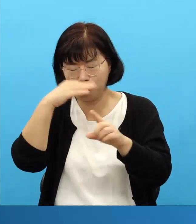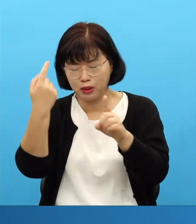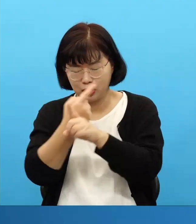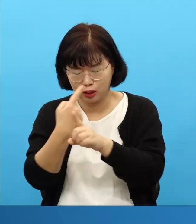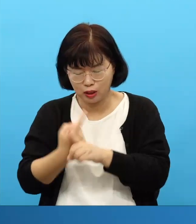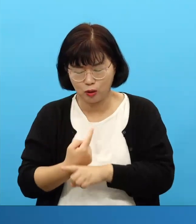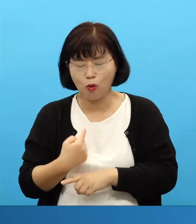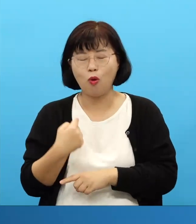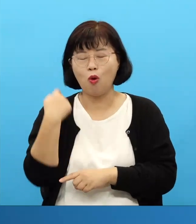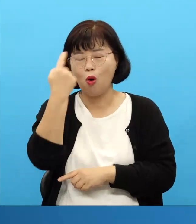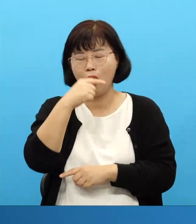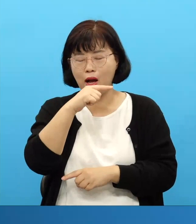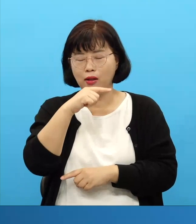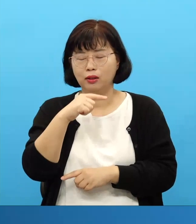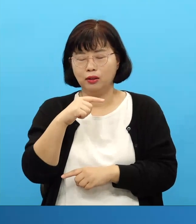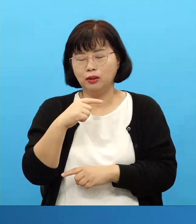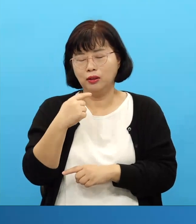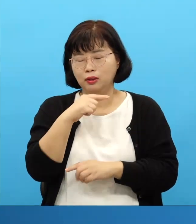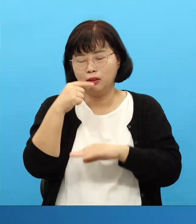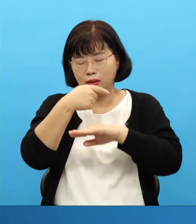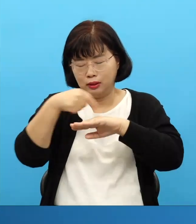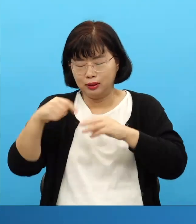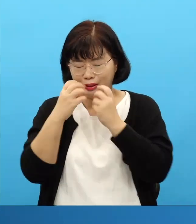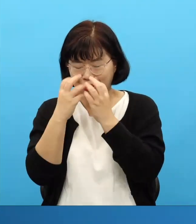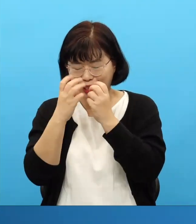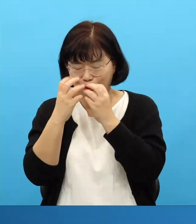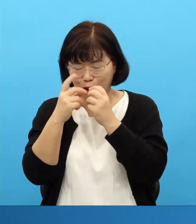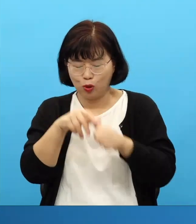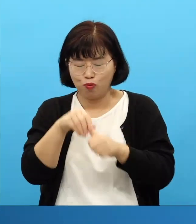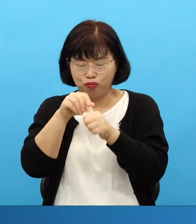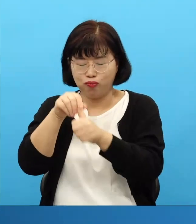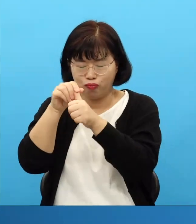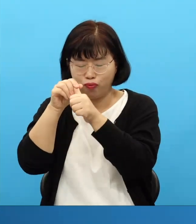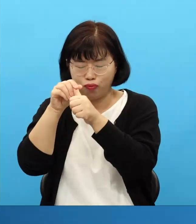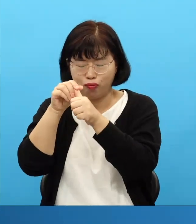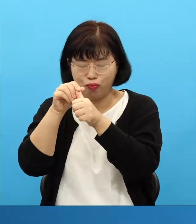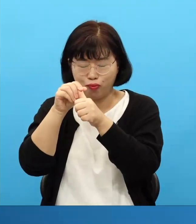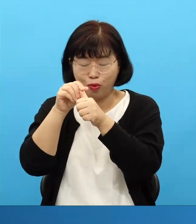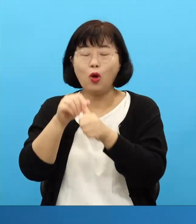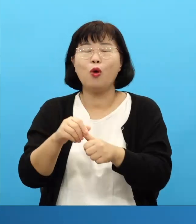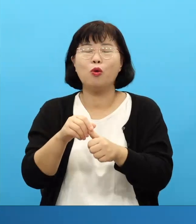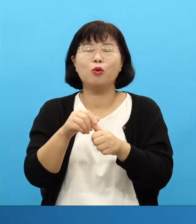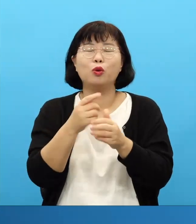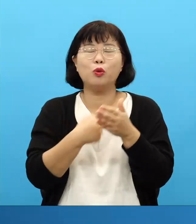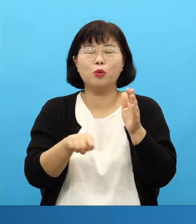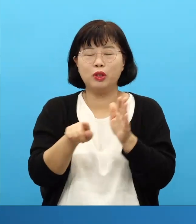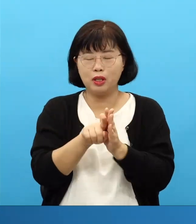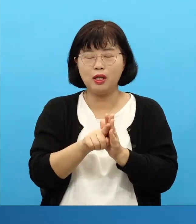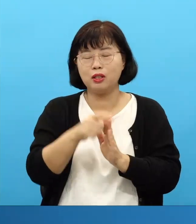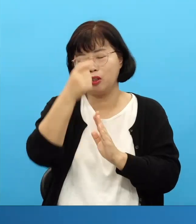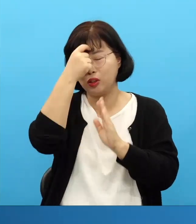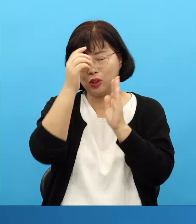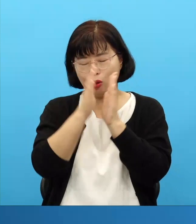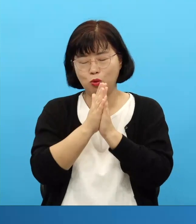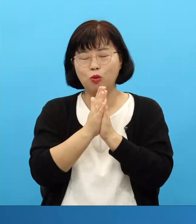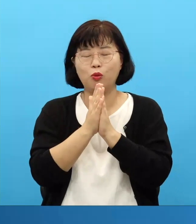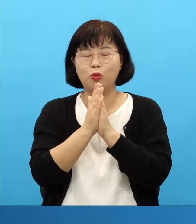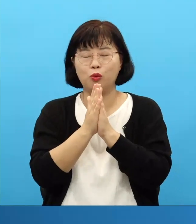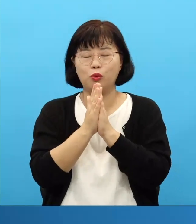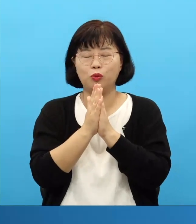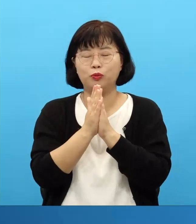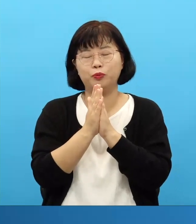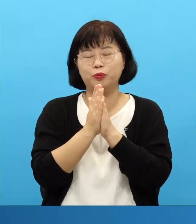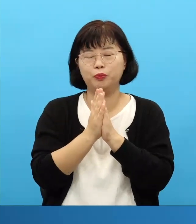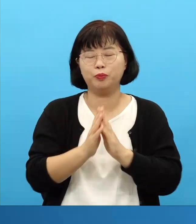일어나는 산업이 되게 해주세요. Let our weekends become an industry where only the gospel movement and absolute evangelism movement happen, and